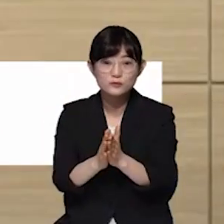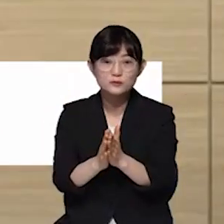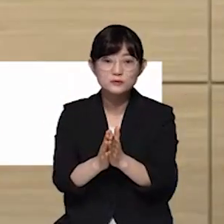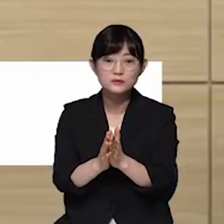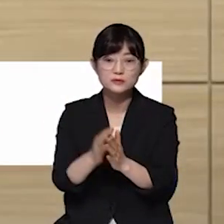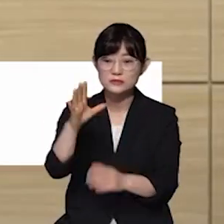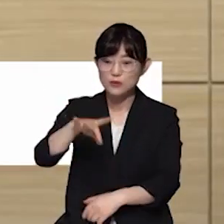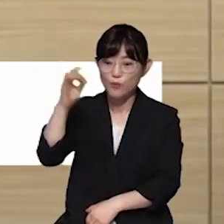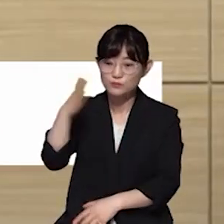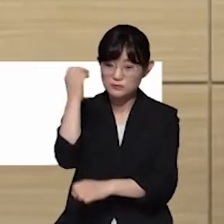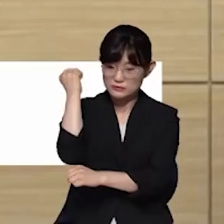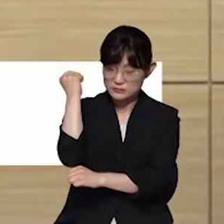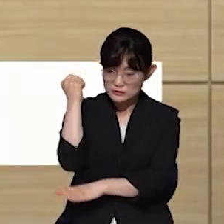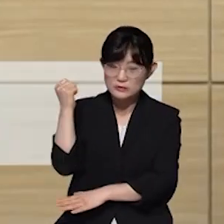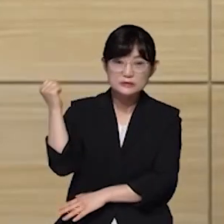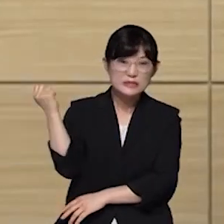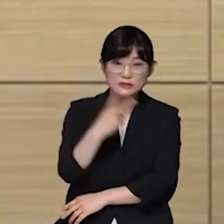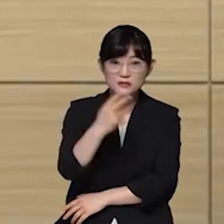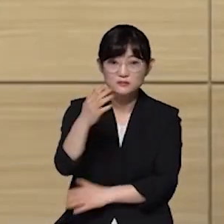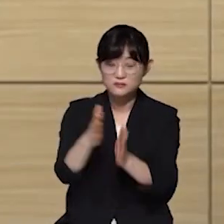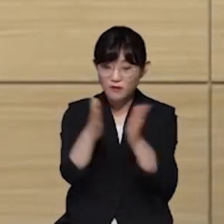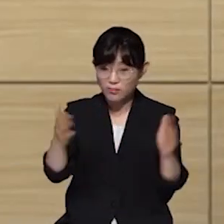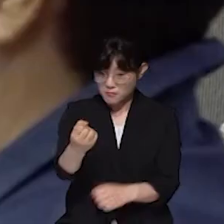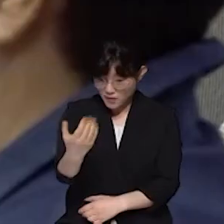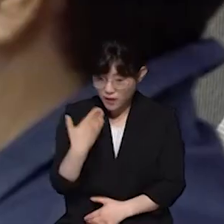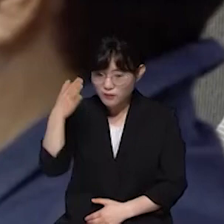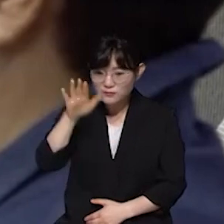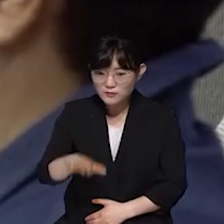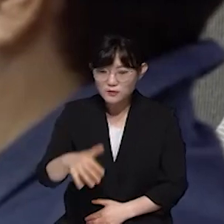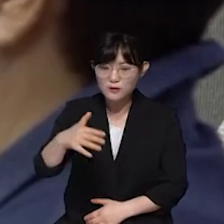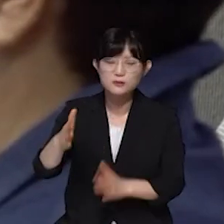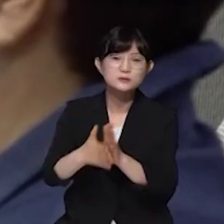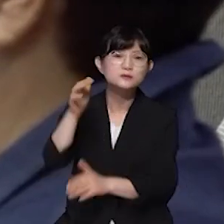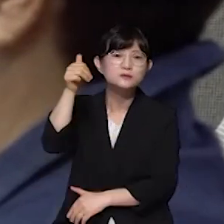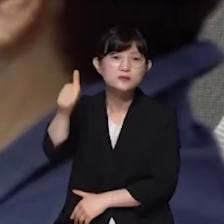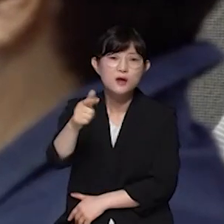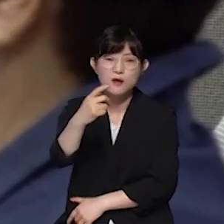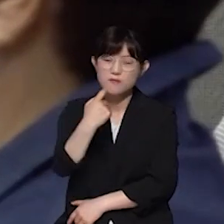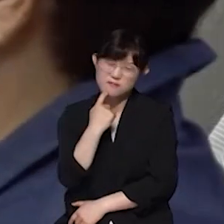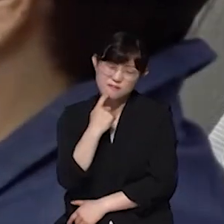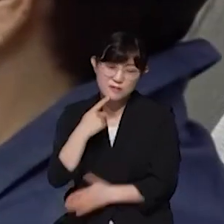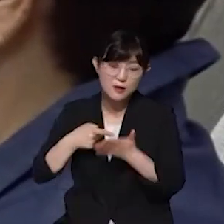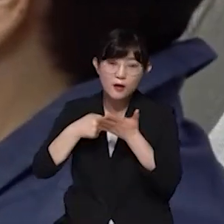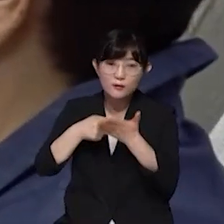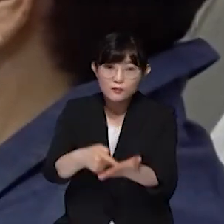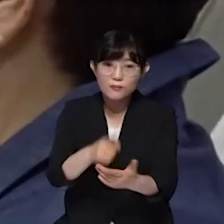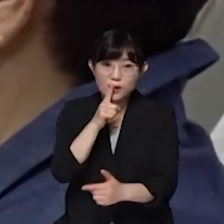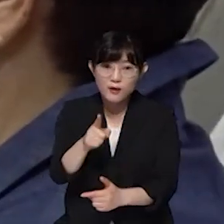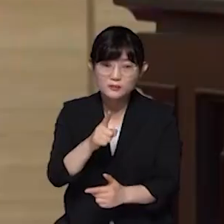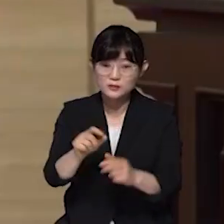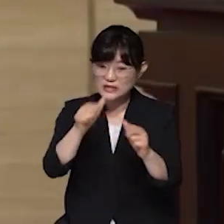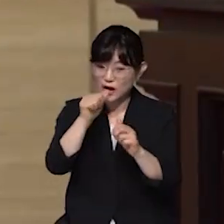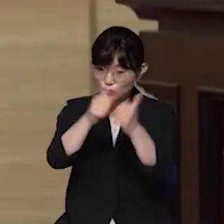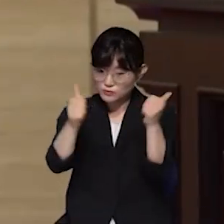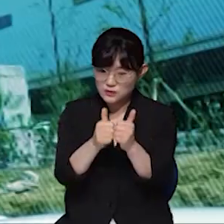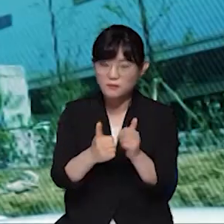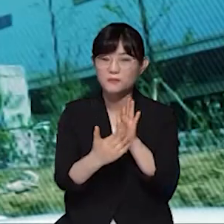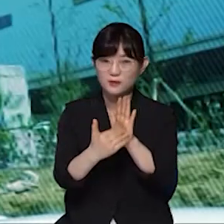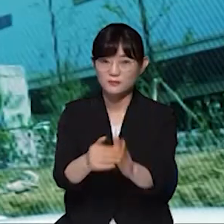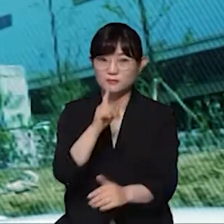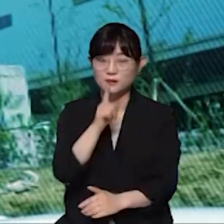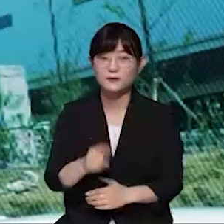시작한다고 약속했는데도 정 시장이 이를 어기고 밀어붙인다며 철동상을 반드시 막겠다고 강조했습니다.